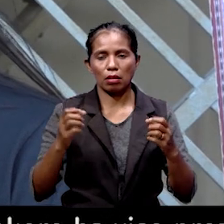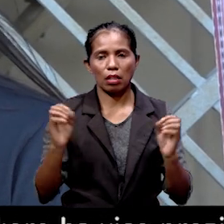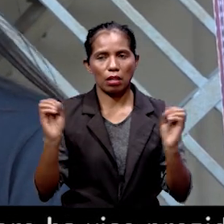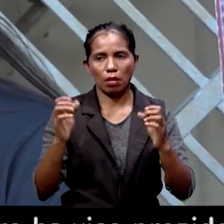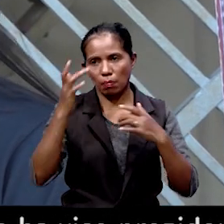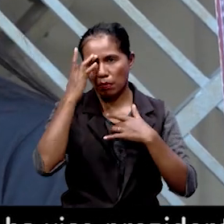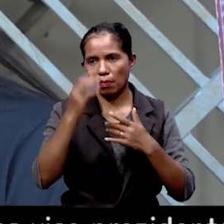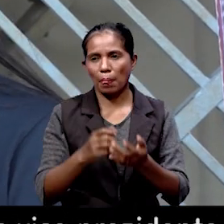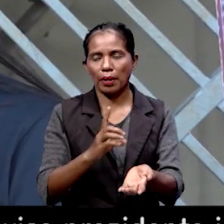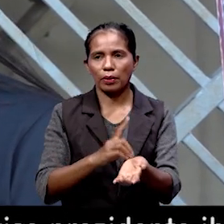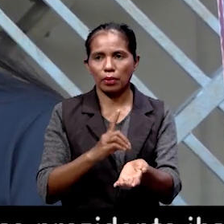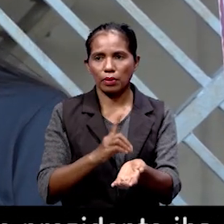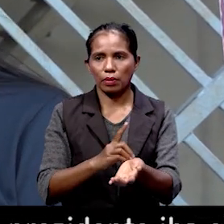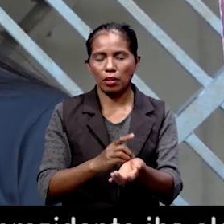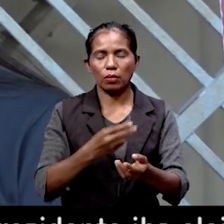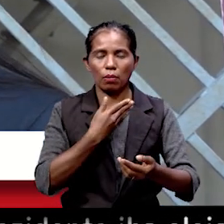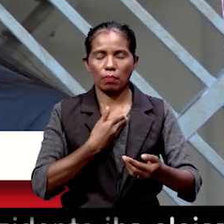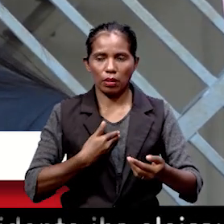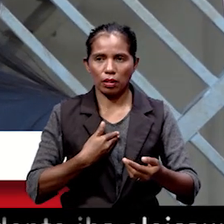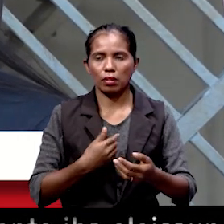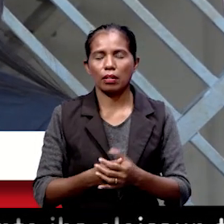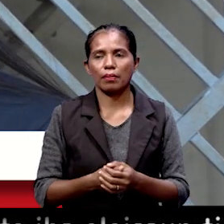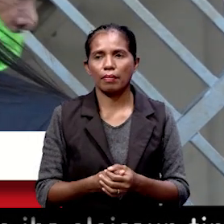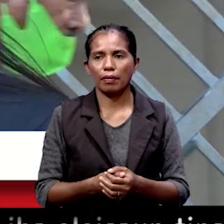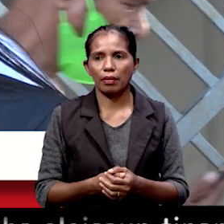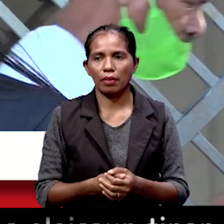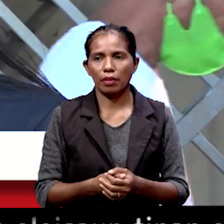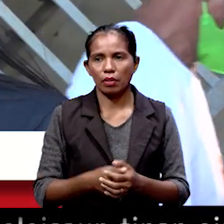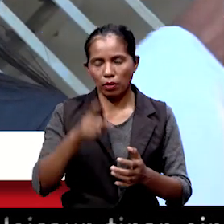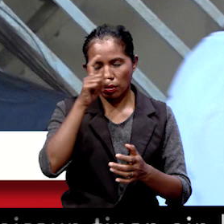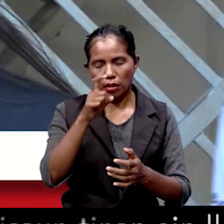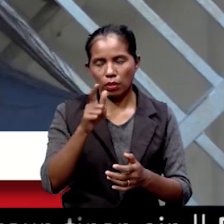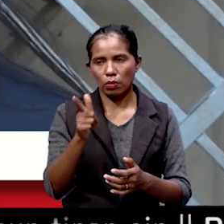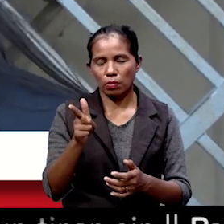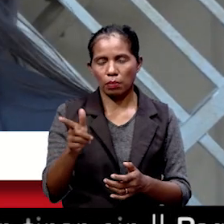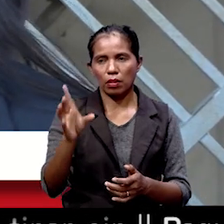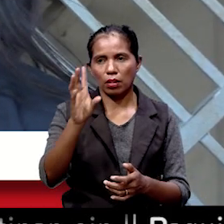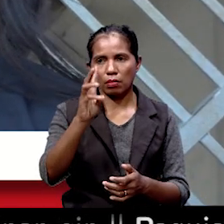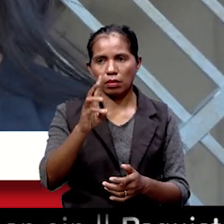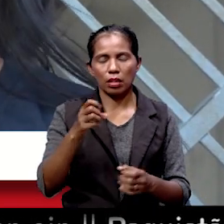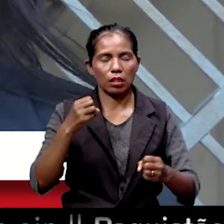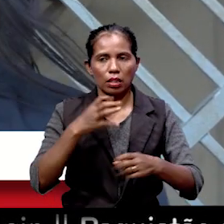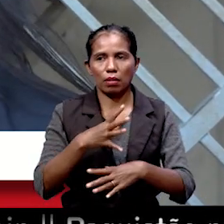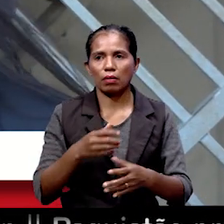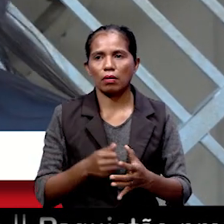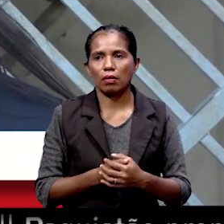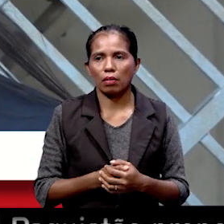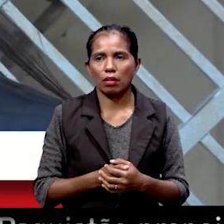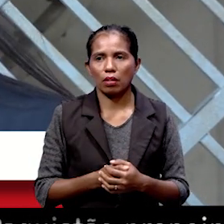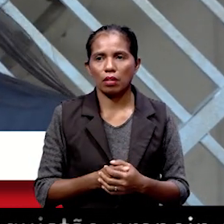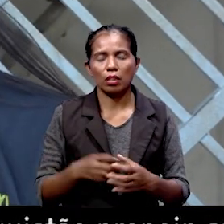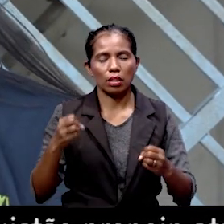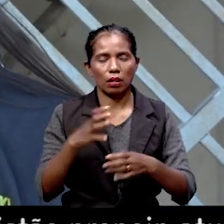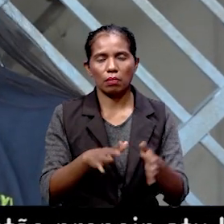Inglaterra, biangnya tu operasi. Entau, yang momentu ni tampaknya si hoida de 26, entau nyetau mati